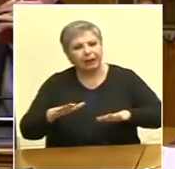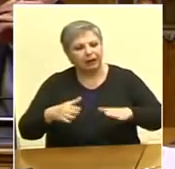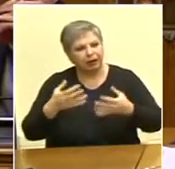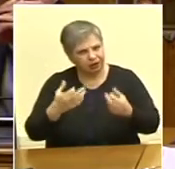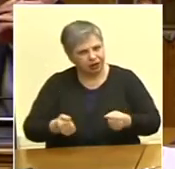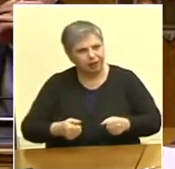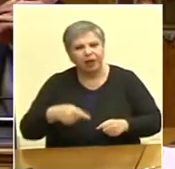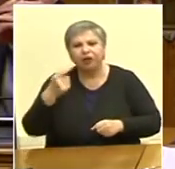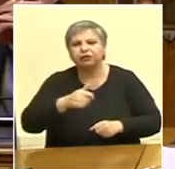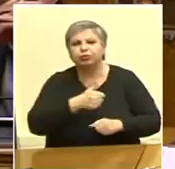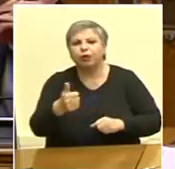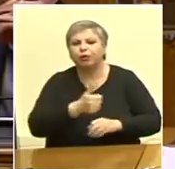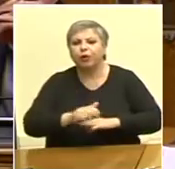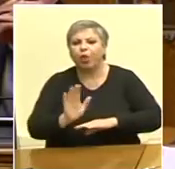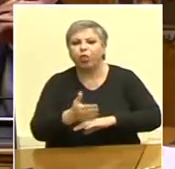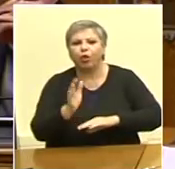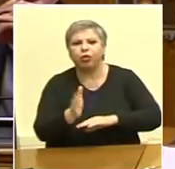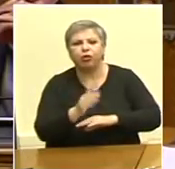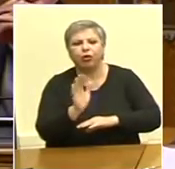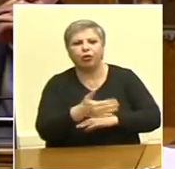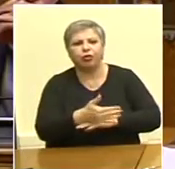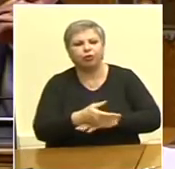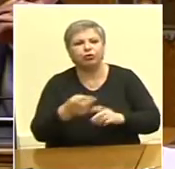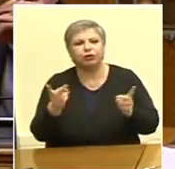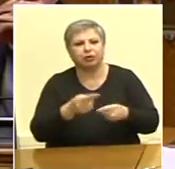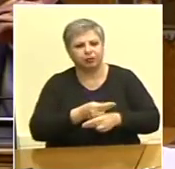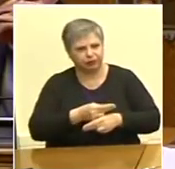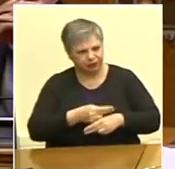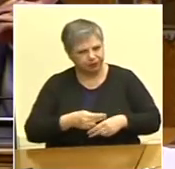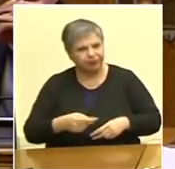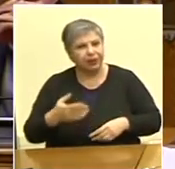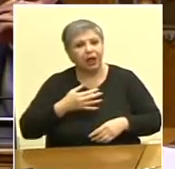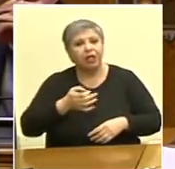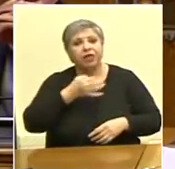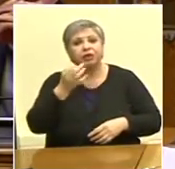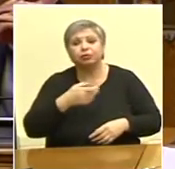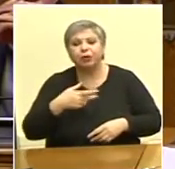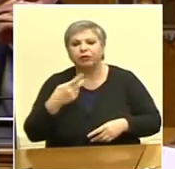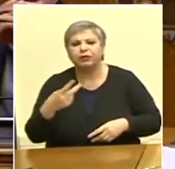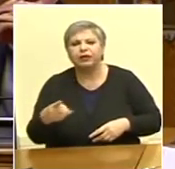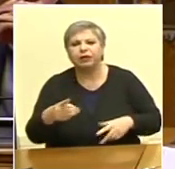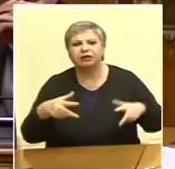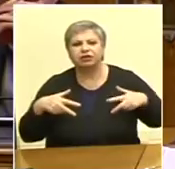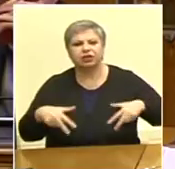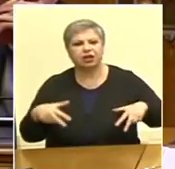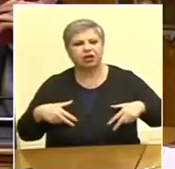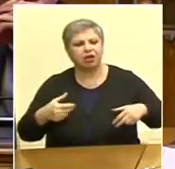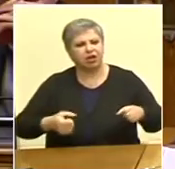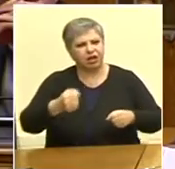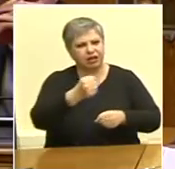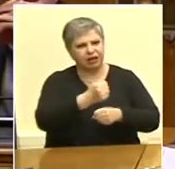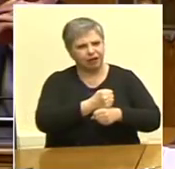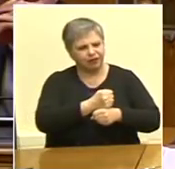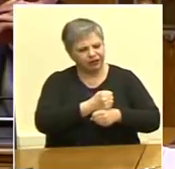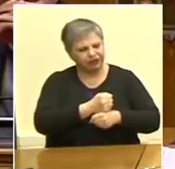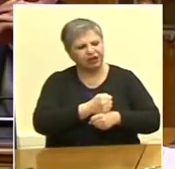μην κουράζεστε. Τα μέτρα που φέρανε οι κυβερνήσεις σας, τα αρνητικά μέτρα που φέρανε οι κυβερνήσεις σας και τα αρνητικά μέτρα που φέραμε και